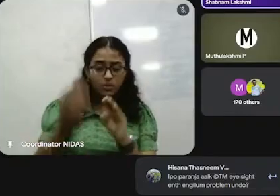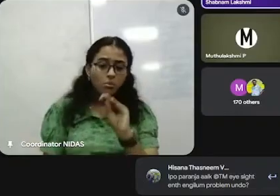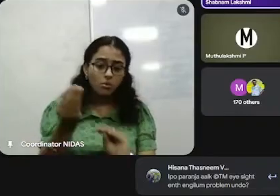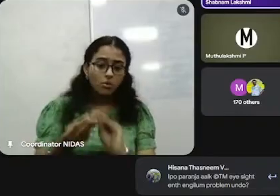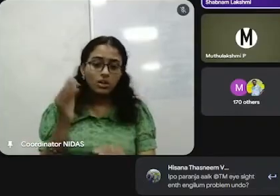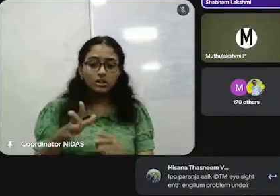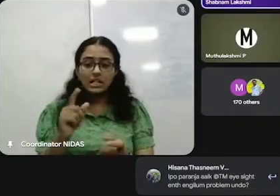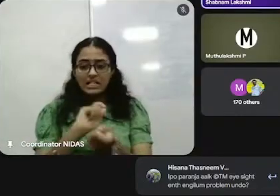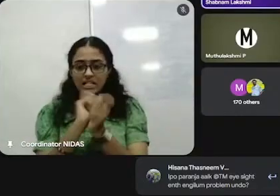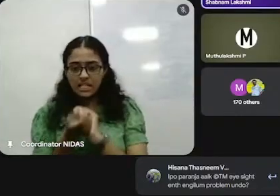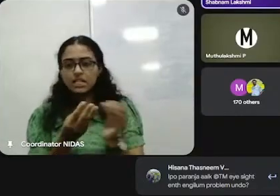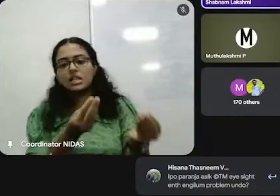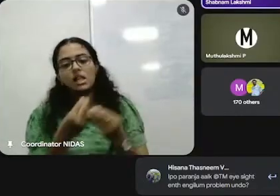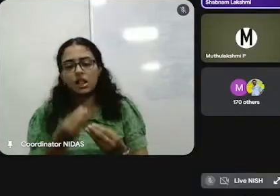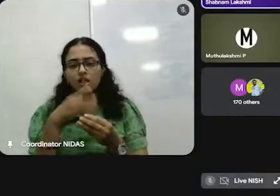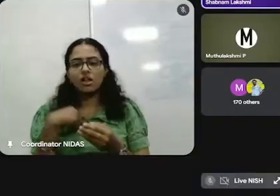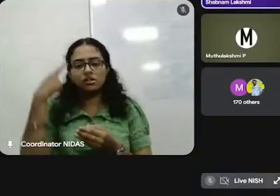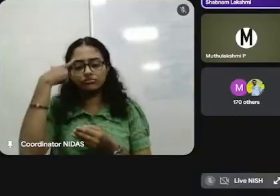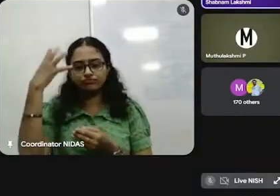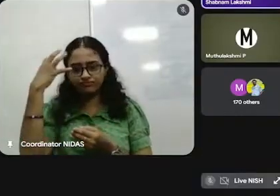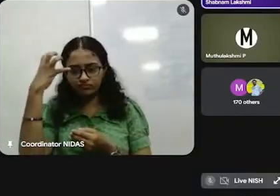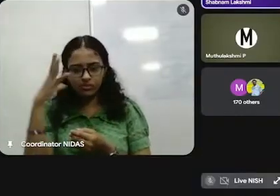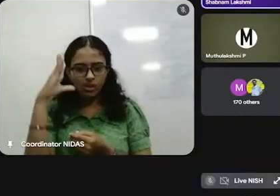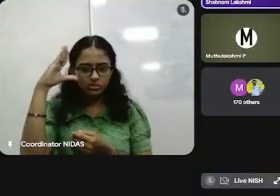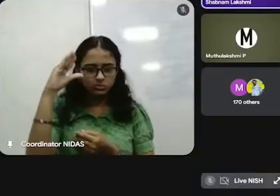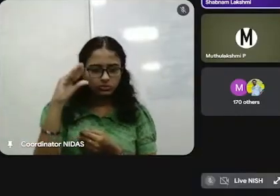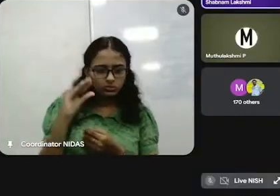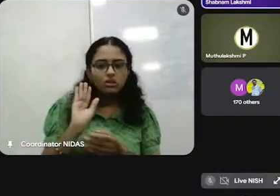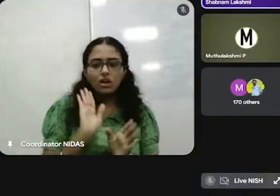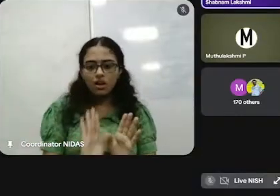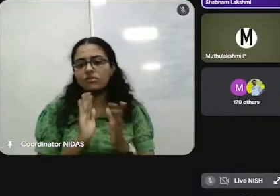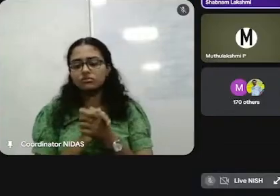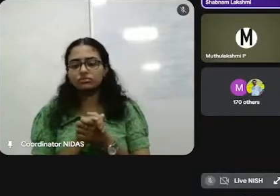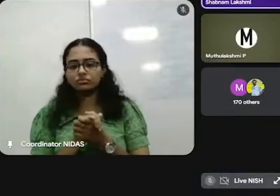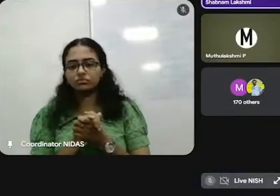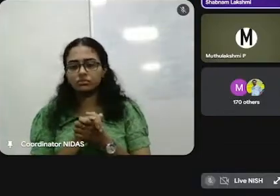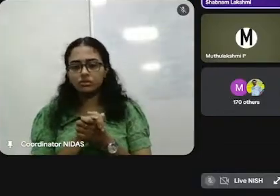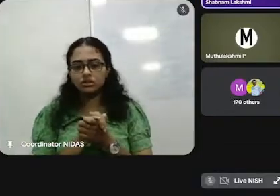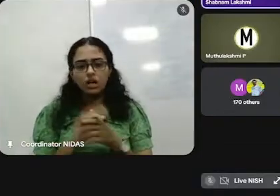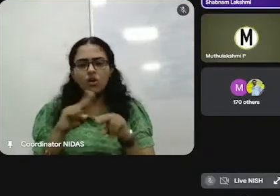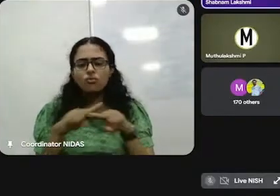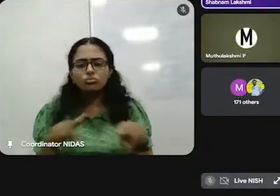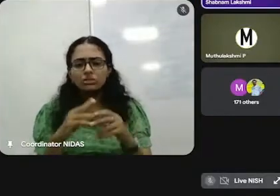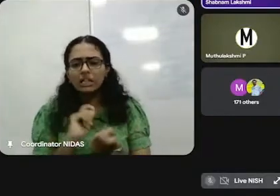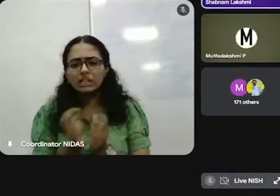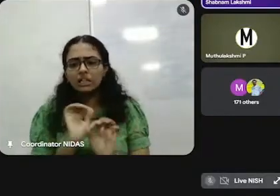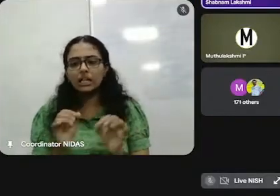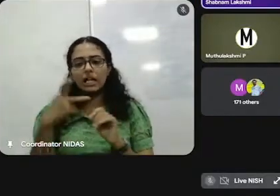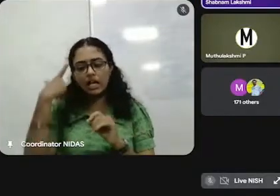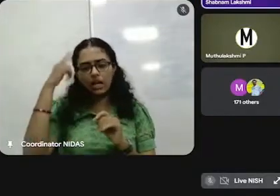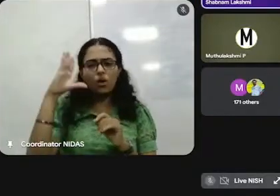മെഡിസിൻസ് മാറ്റി തരുക ചെയ്തേ. അപ്പൊ തലവേദനന്റെ ആ ഒരു അളവ് കുറവുണ്ട്. തലവേദന കംപ്ലീറ്റ് ആയിട്ട് മാറിയിട്ടില്ല. തലവേദന വരുന്ന